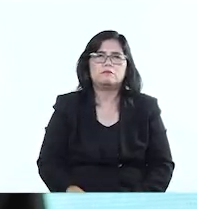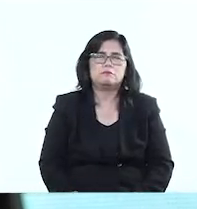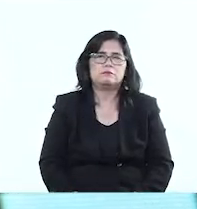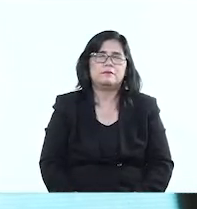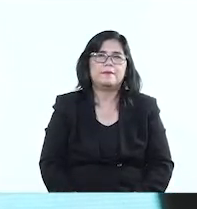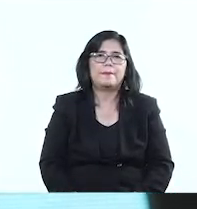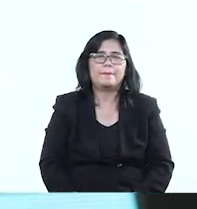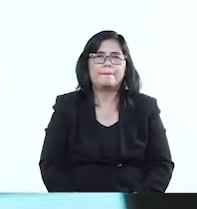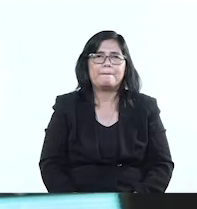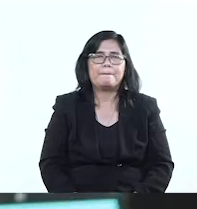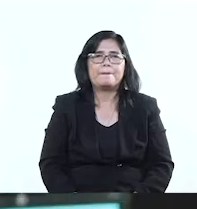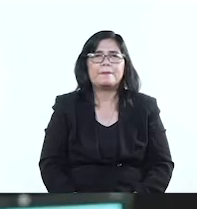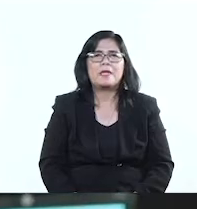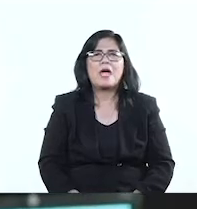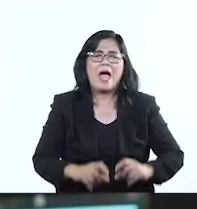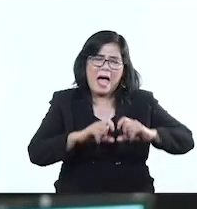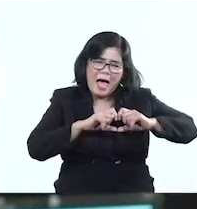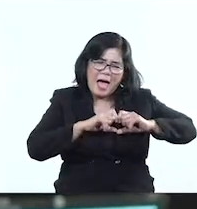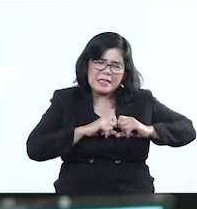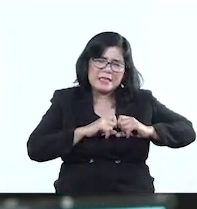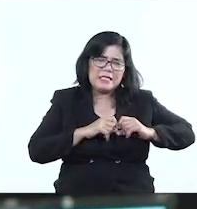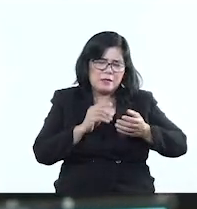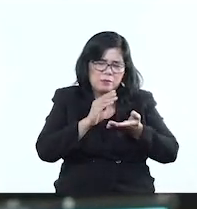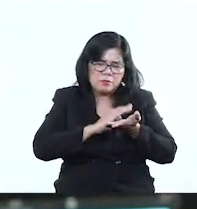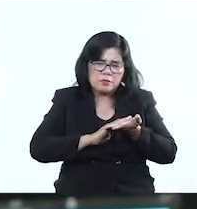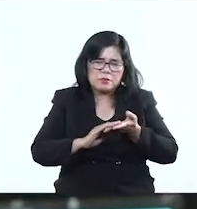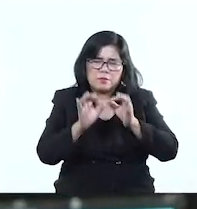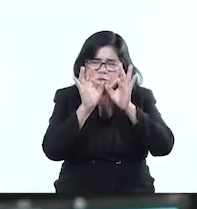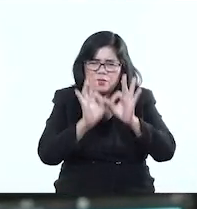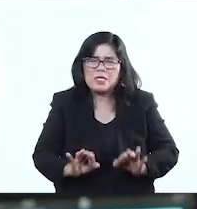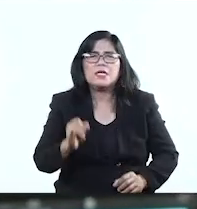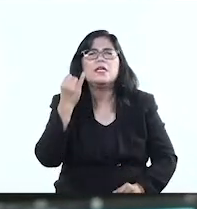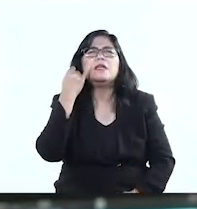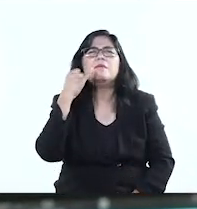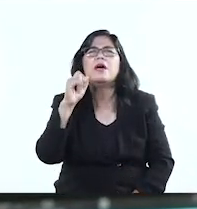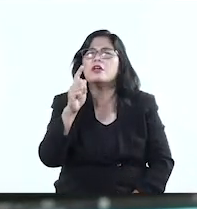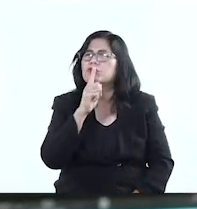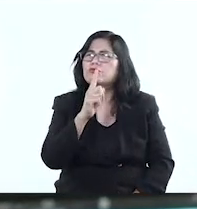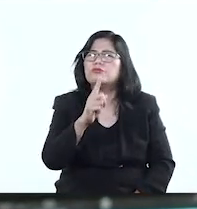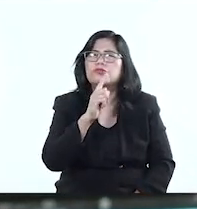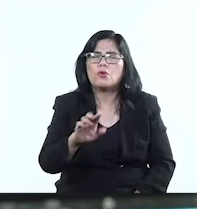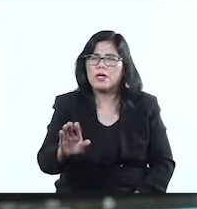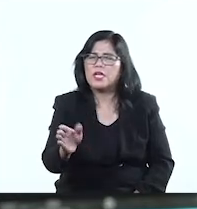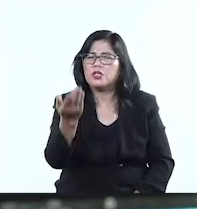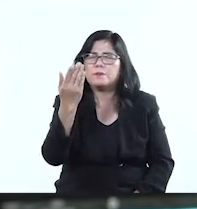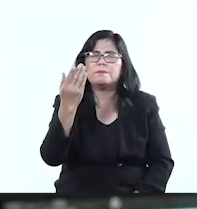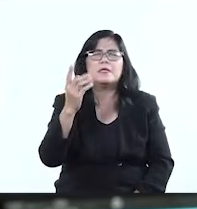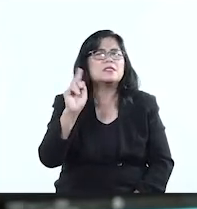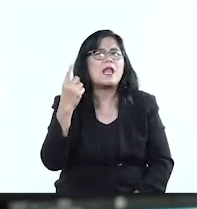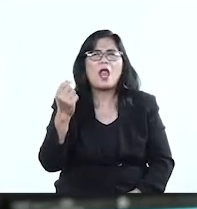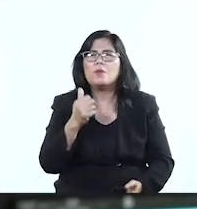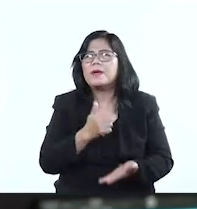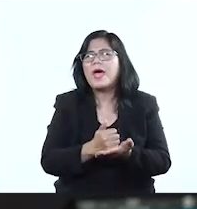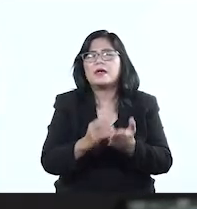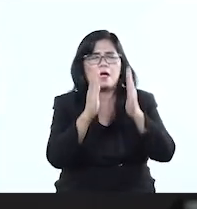sekali peringkat dalam Tuhan hatimu harus murni imanmu harus sungguh-sungguh dan hak hidupmu harus senantiasa benar di hadapan Tuhan